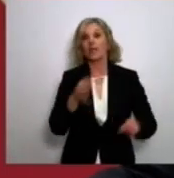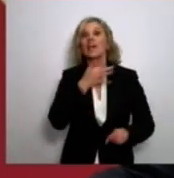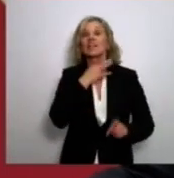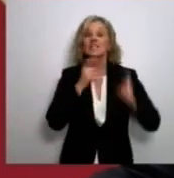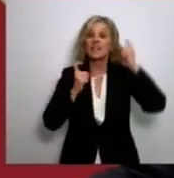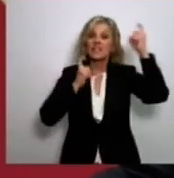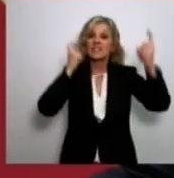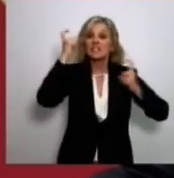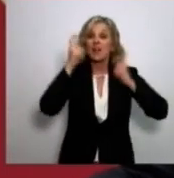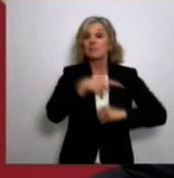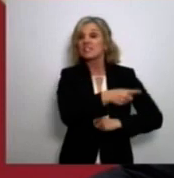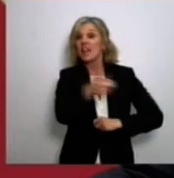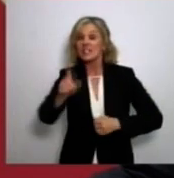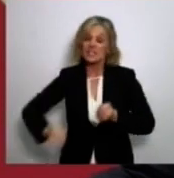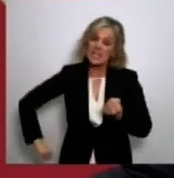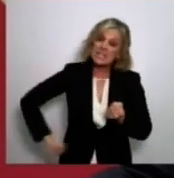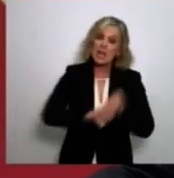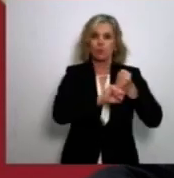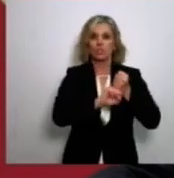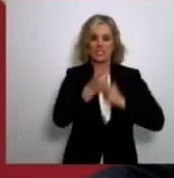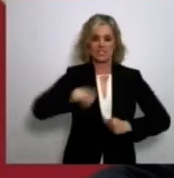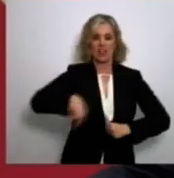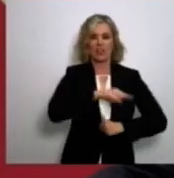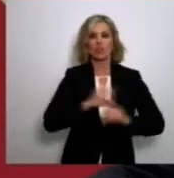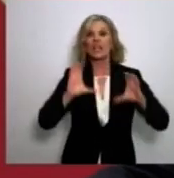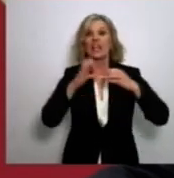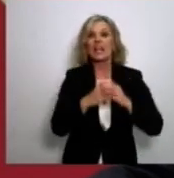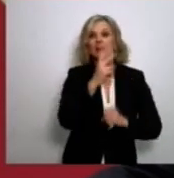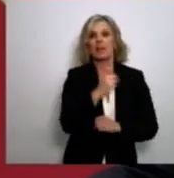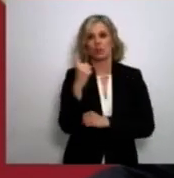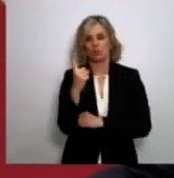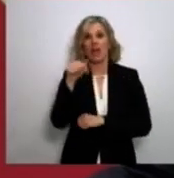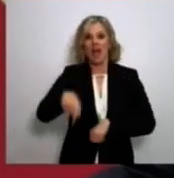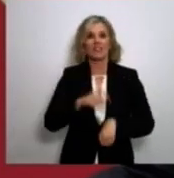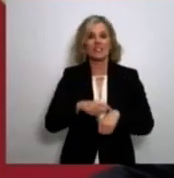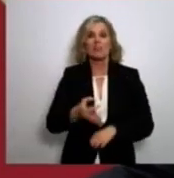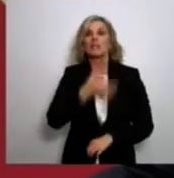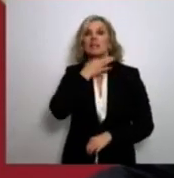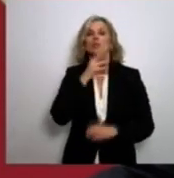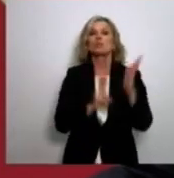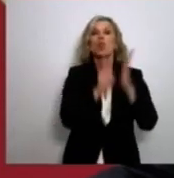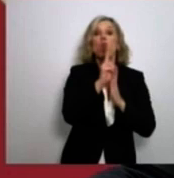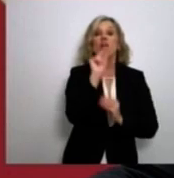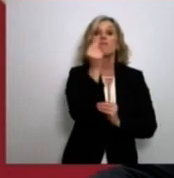Χρειάζεται να στηρίξετε το κίνημα 21. Χρειαζόμαστε 12 βουλευτές.